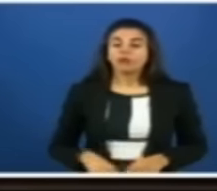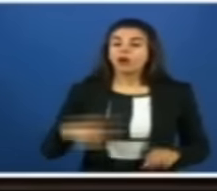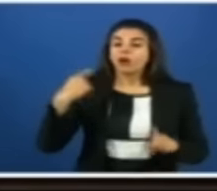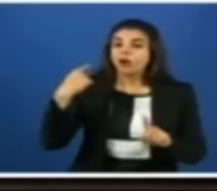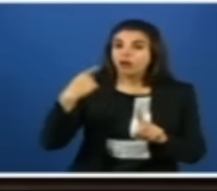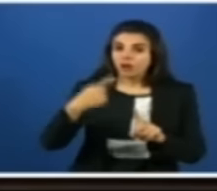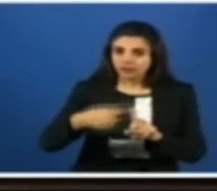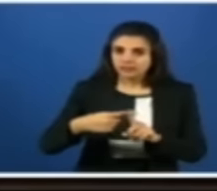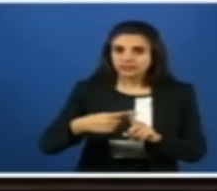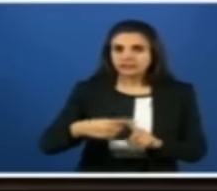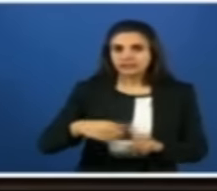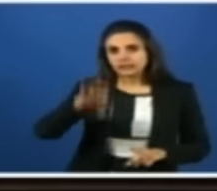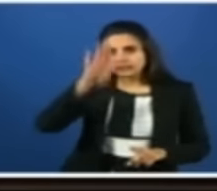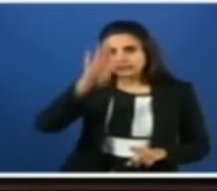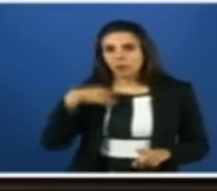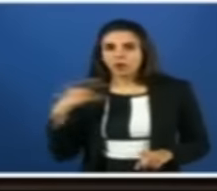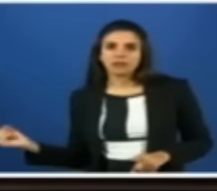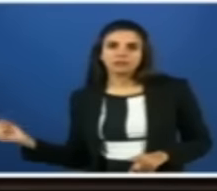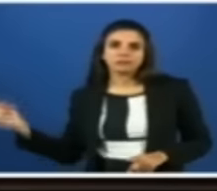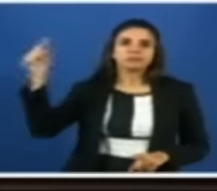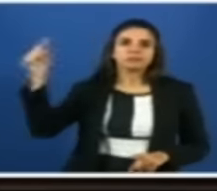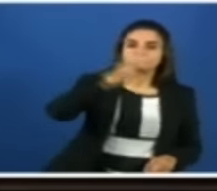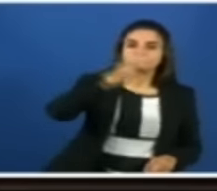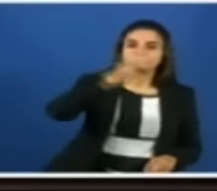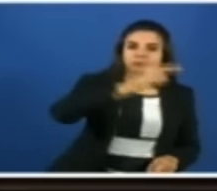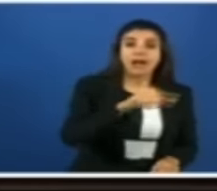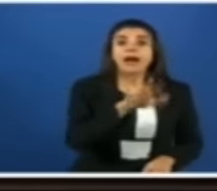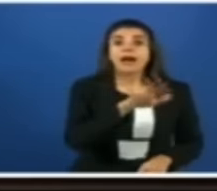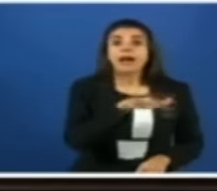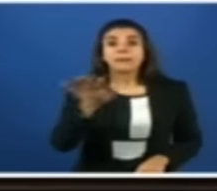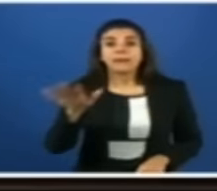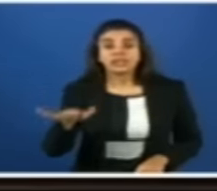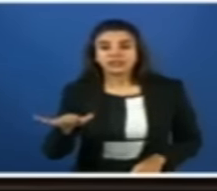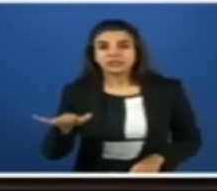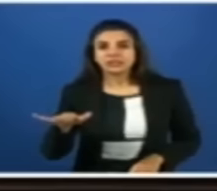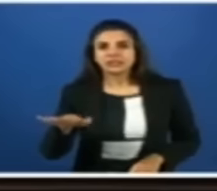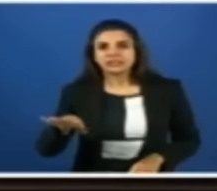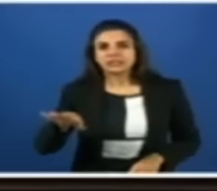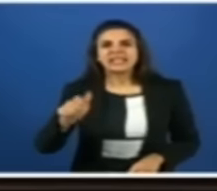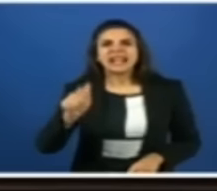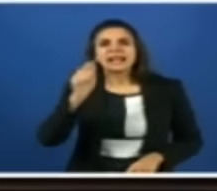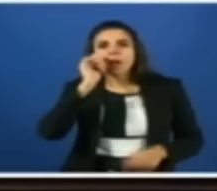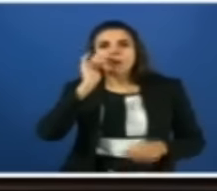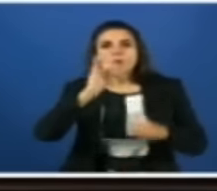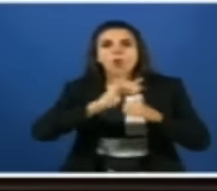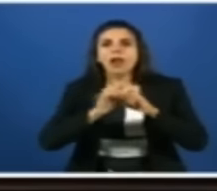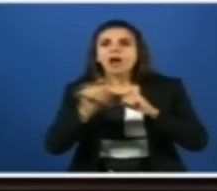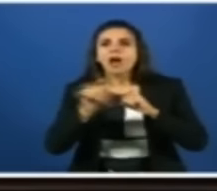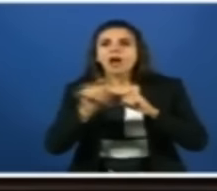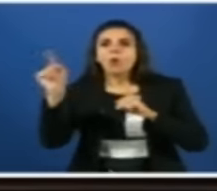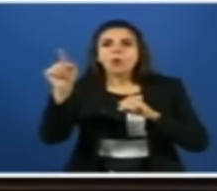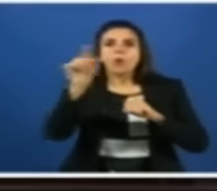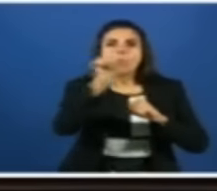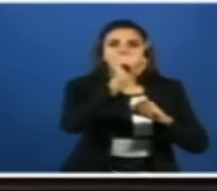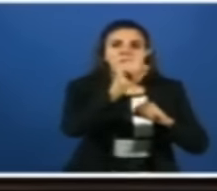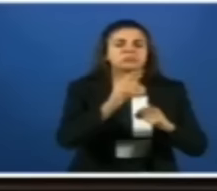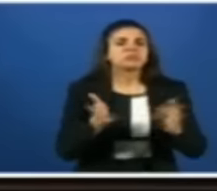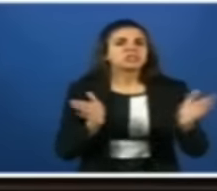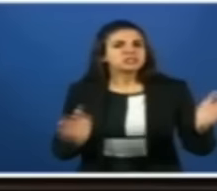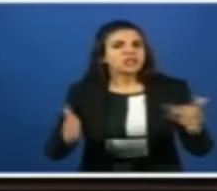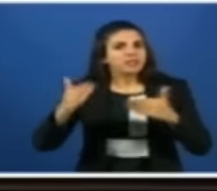Ardından İstanbul'a geldik. 55 İslam ülkesinden gelen sendika,